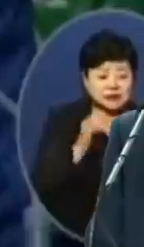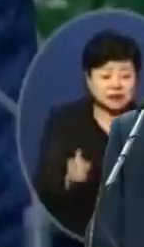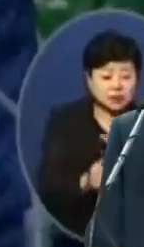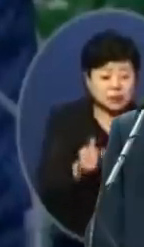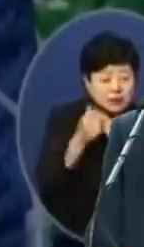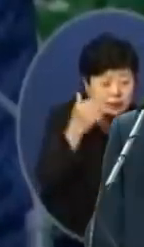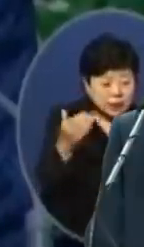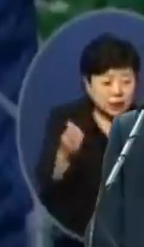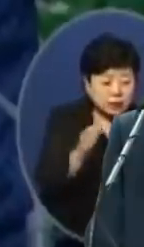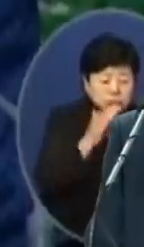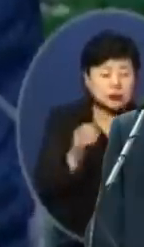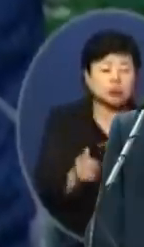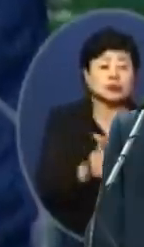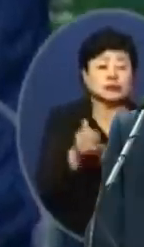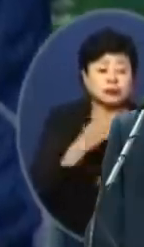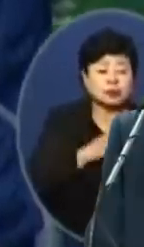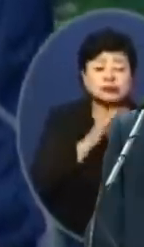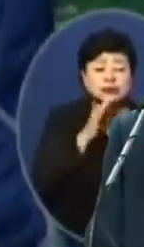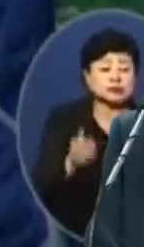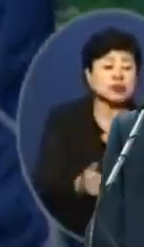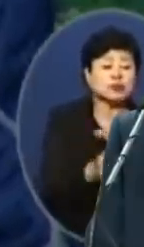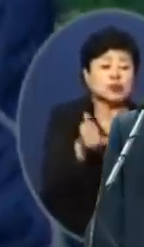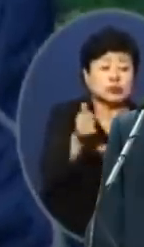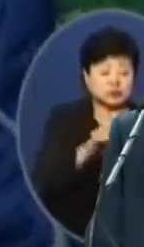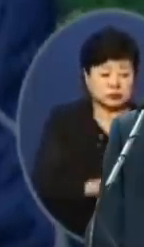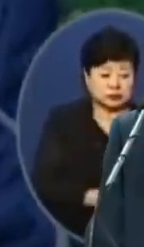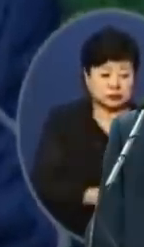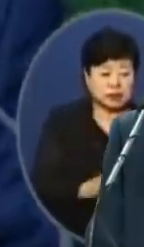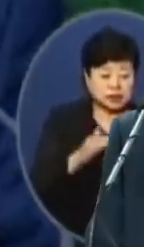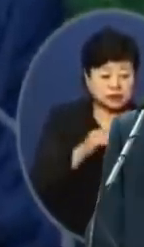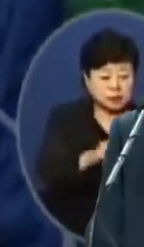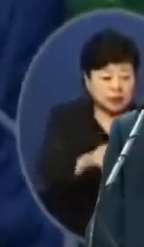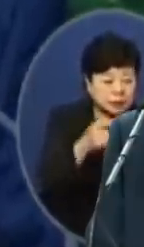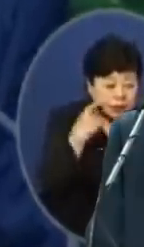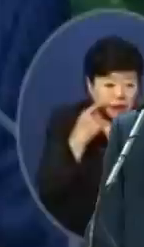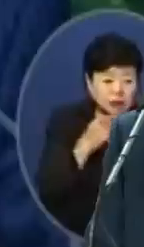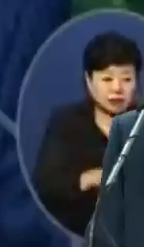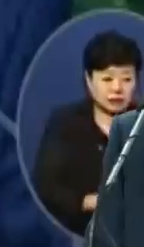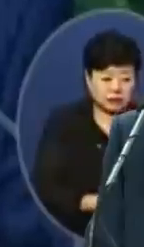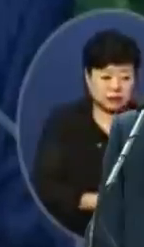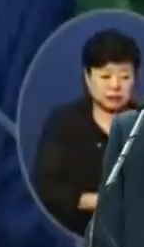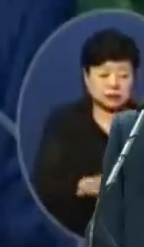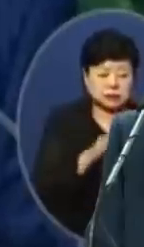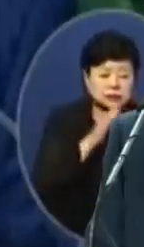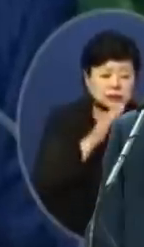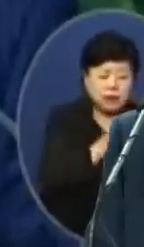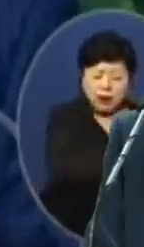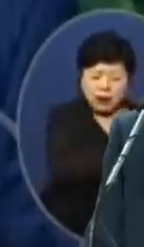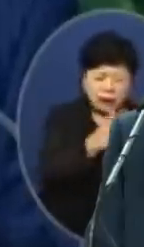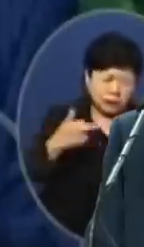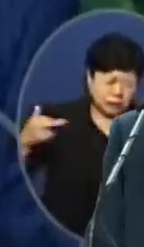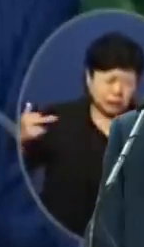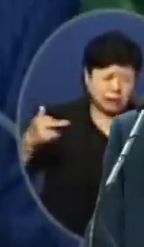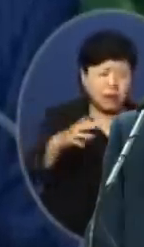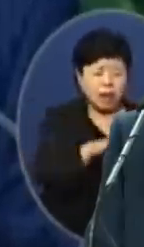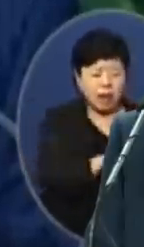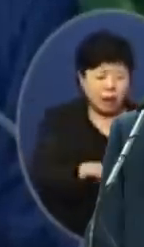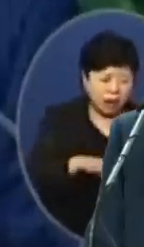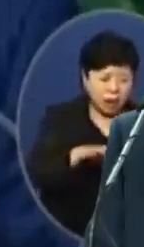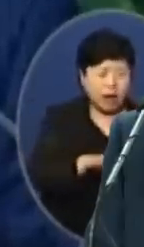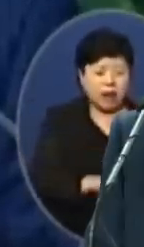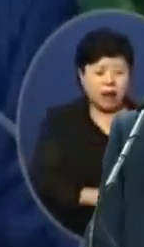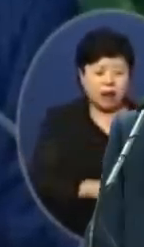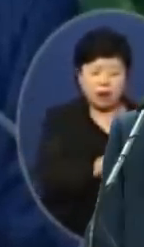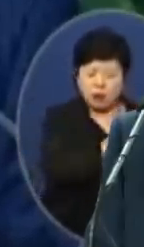소원입니까? 진짜 소원이다. 나도 진짜 소원입니다. 그렇게 하니까 아따 정원도 크고 집이